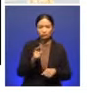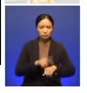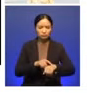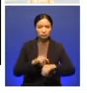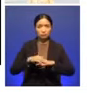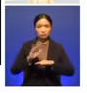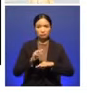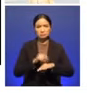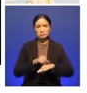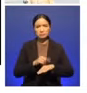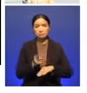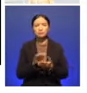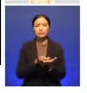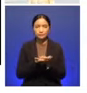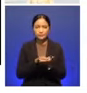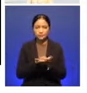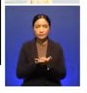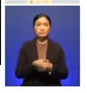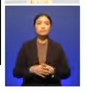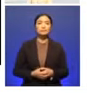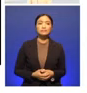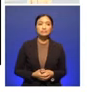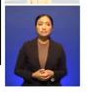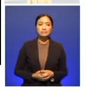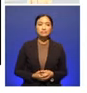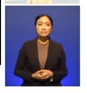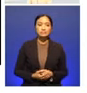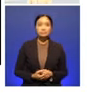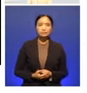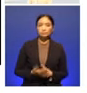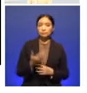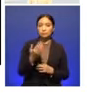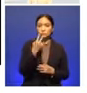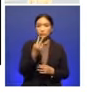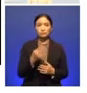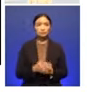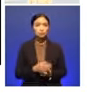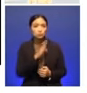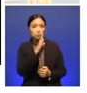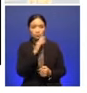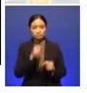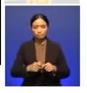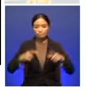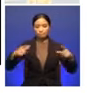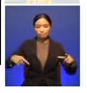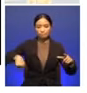รือนนอนมากทีนี้เราก็จะมาดูว่าถ้าเราสร้างพื้นที่สุขภาพว่าในเรือนจำเนี่ย